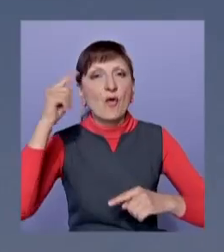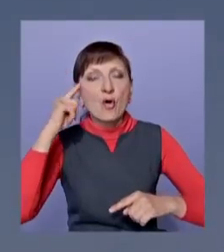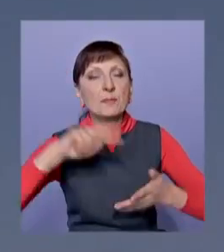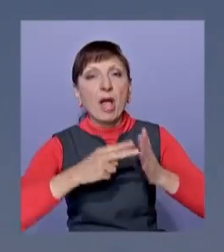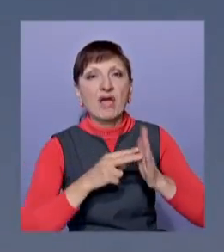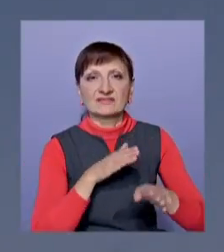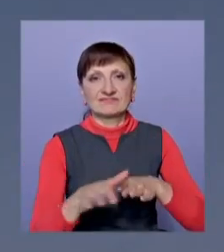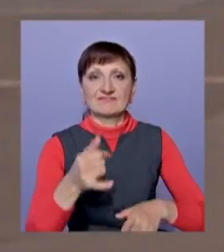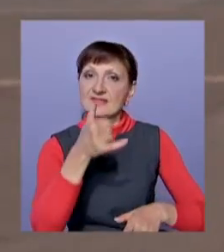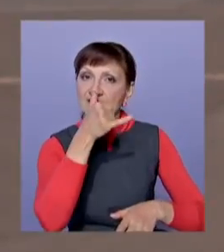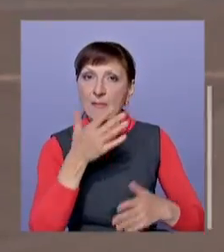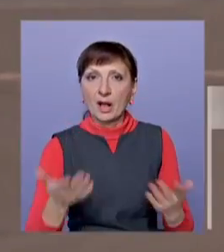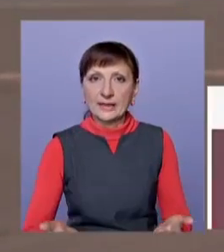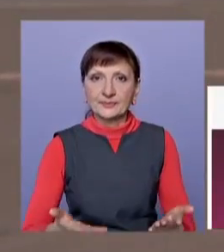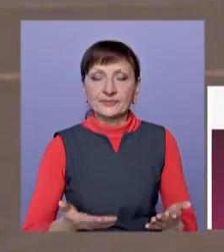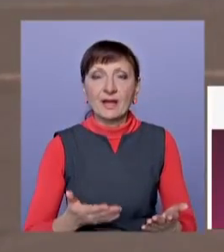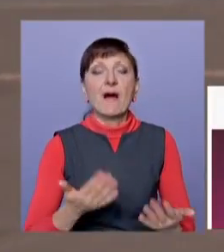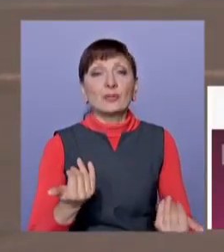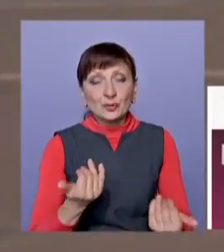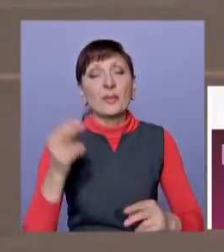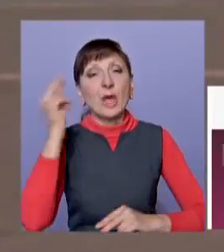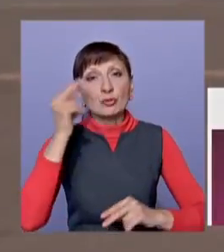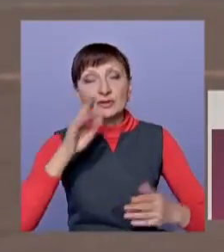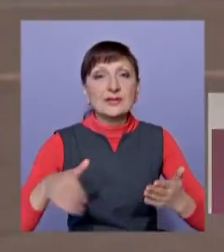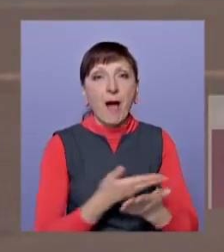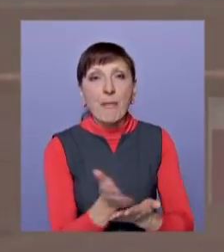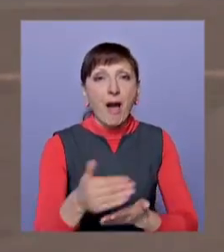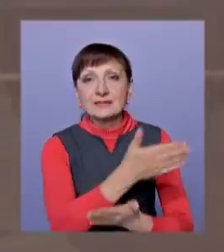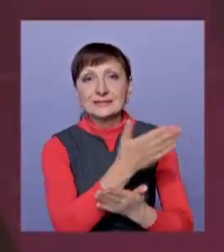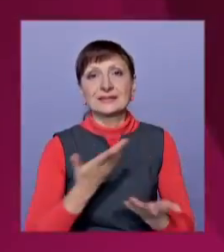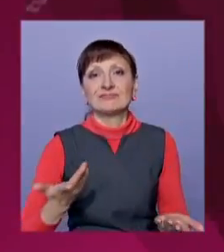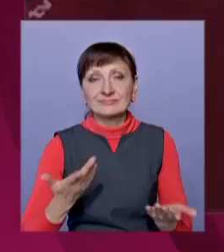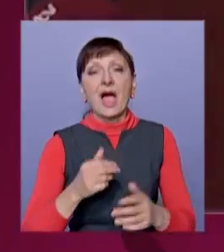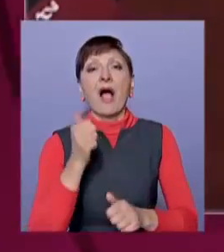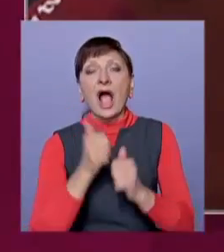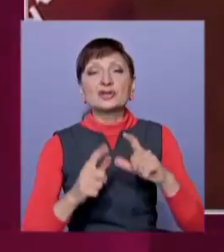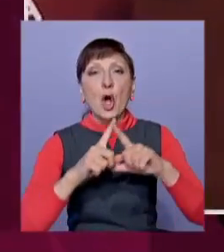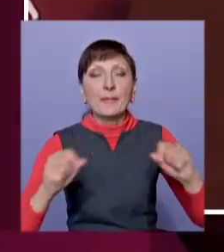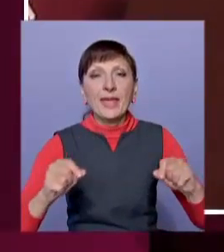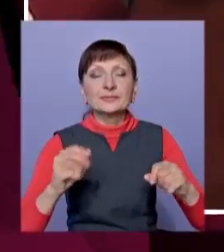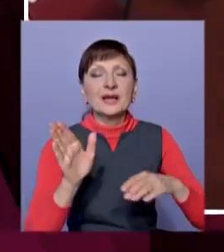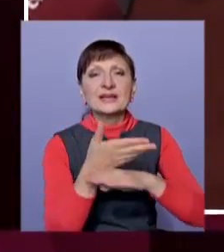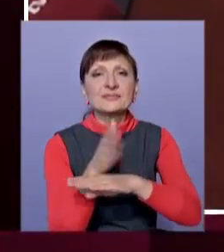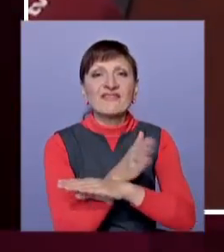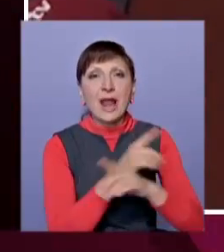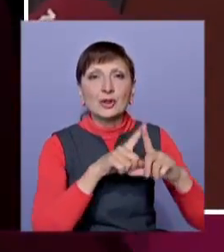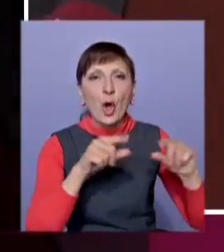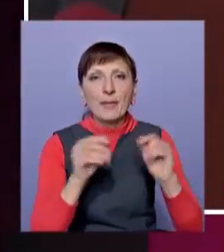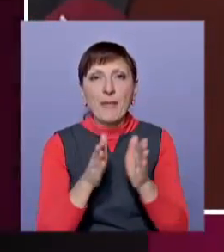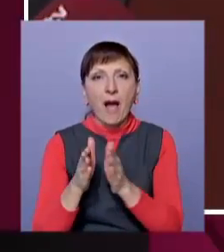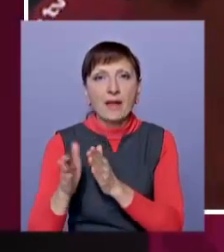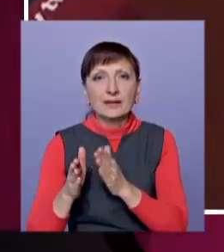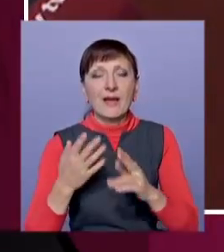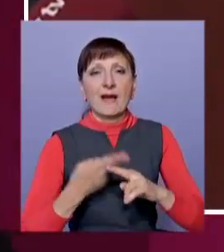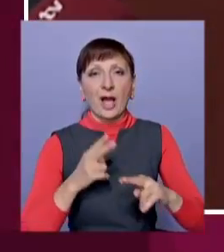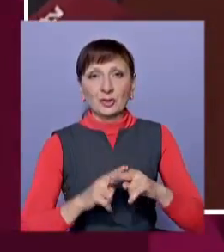могли осуществиться. Научились каким-то образом обходить эти вещи. Каждый объект разбивали на целый ряд объектов, который был